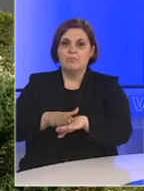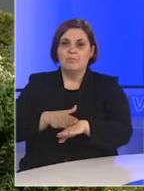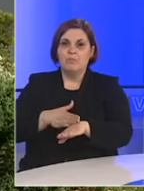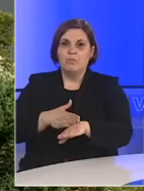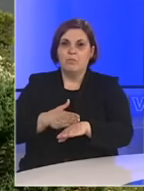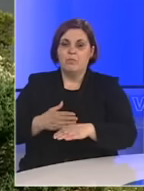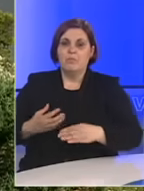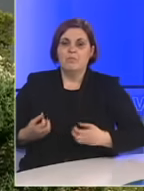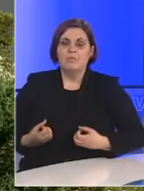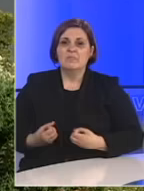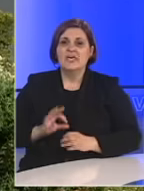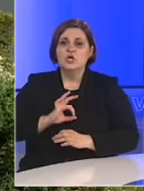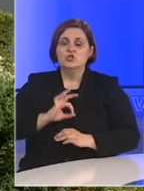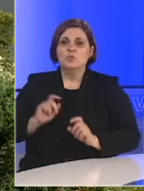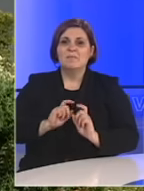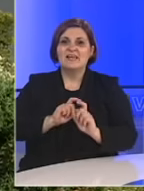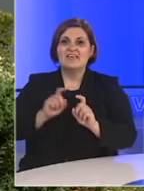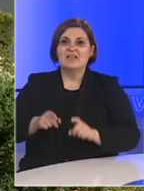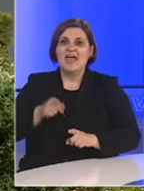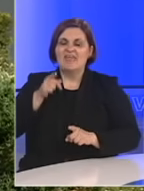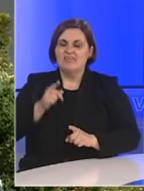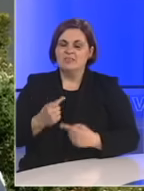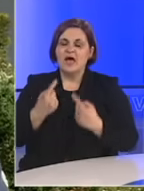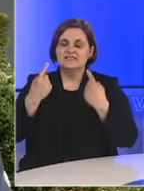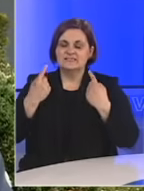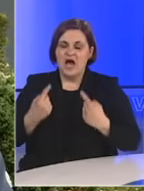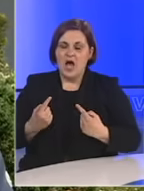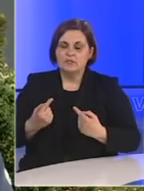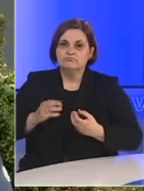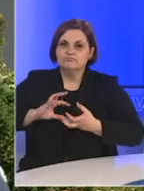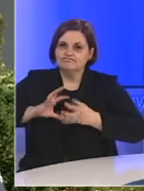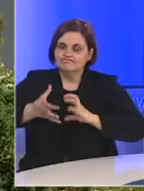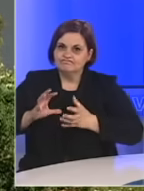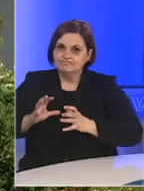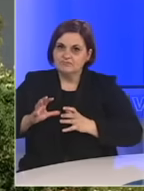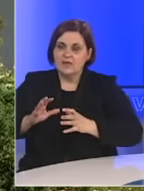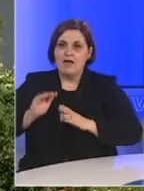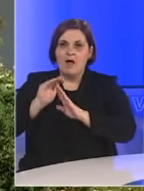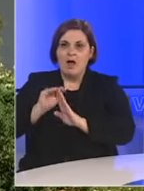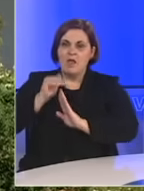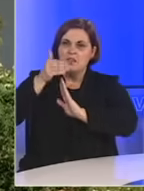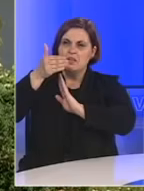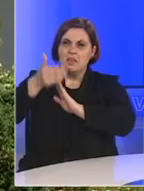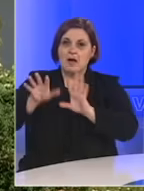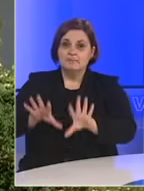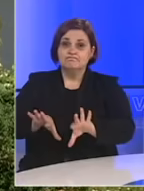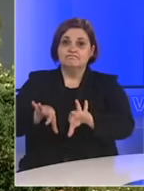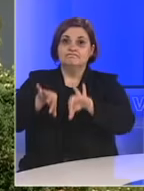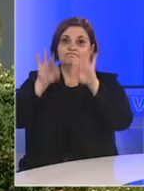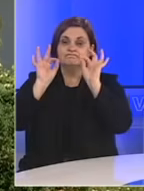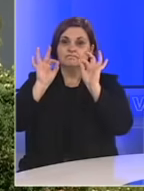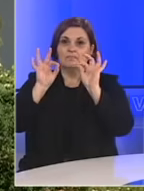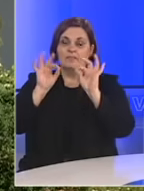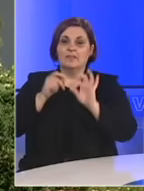sekundarne bakterijske superinfekcije kada stanje se zaista usložnjava. Međutim, nakon otkrivanja da